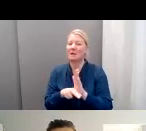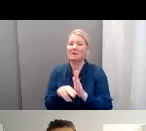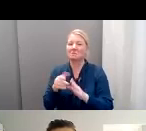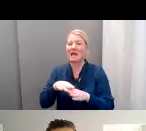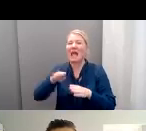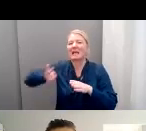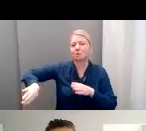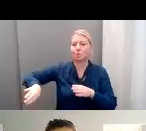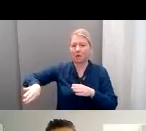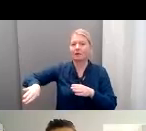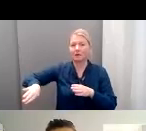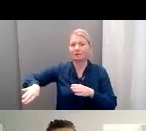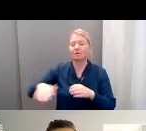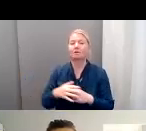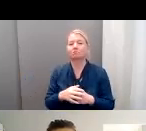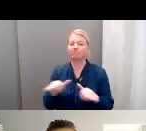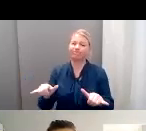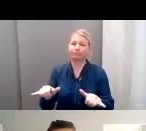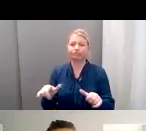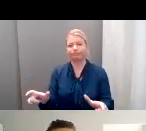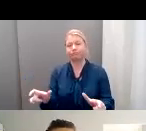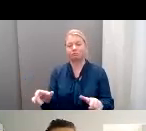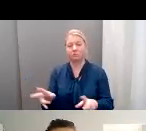Det handlar om otillgänglighet på olika sätt.